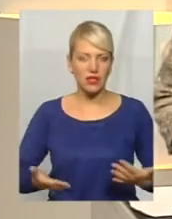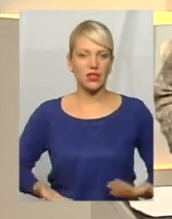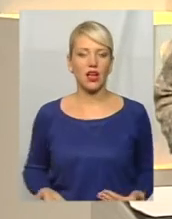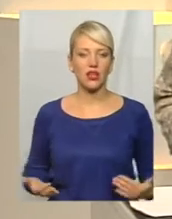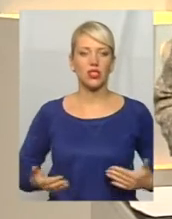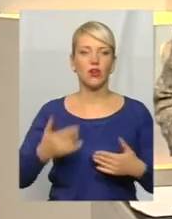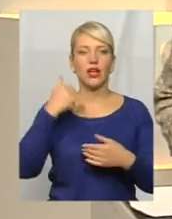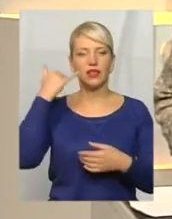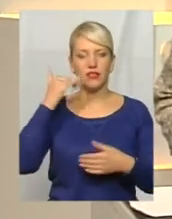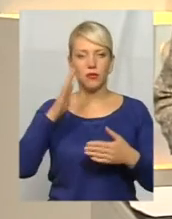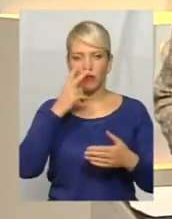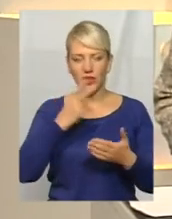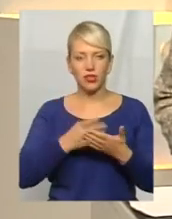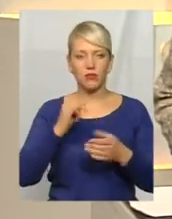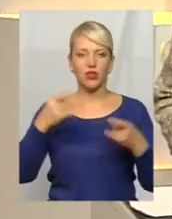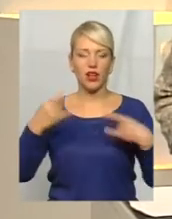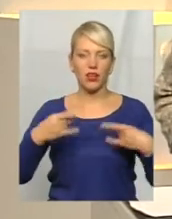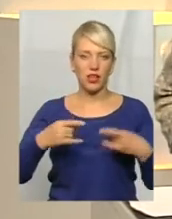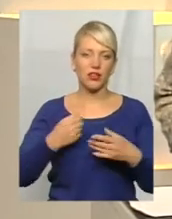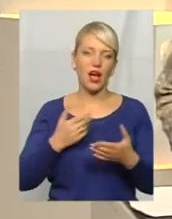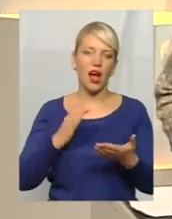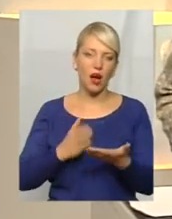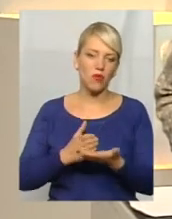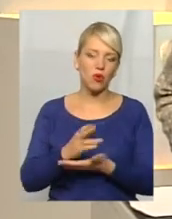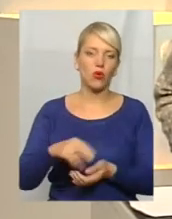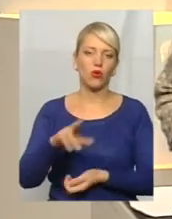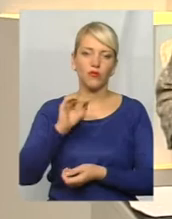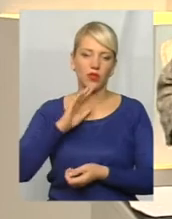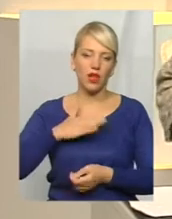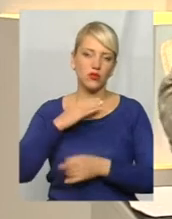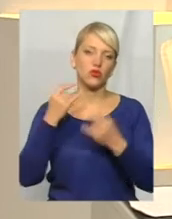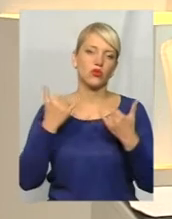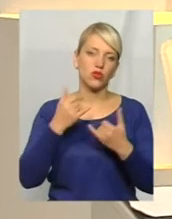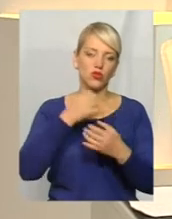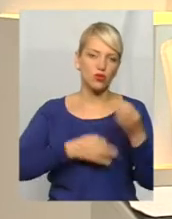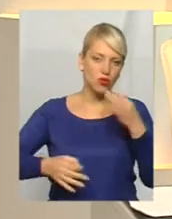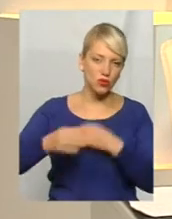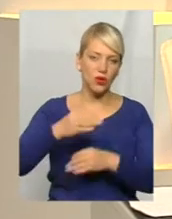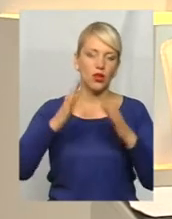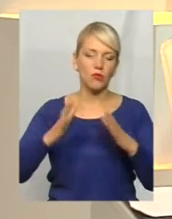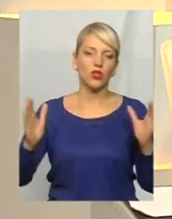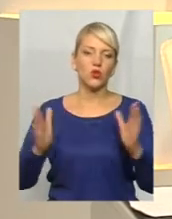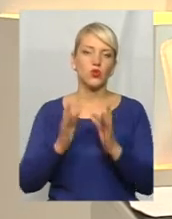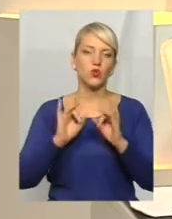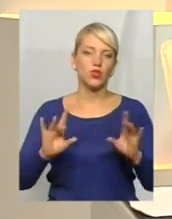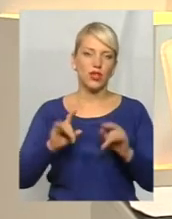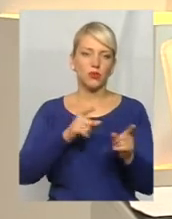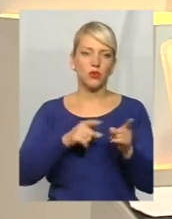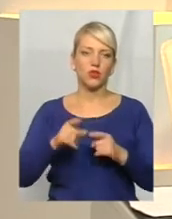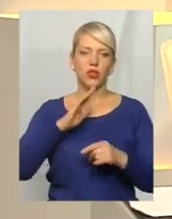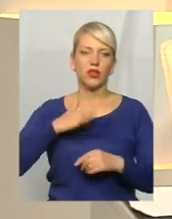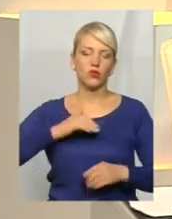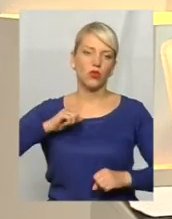бачитимете на своїх екранах. А прологом до нашої сьогоднішньої розмови буде сюжет, підготовлений